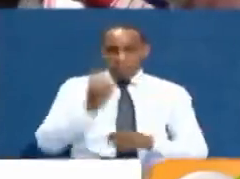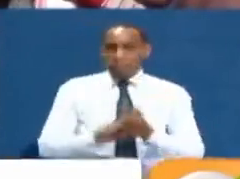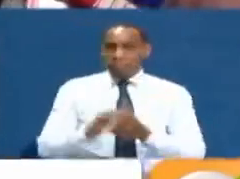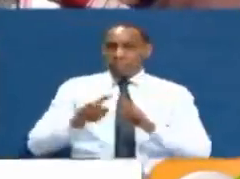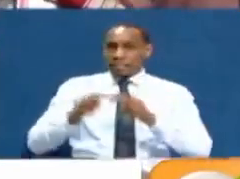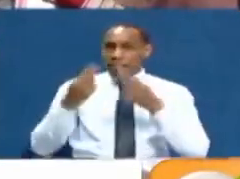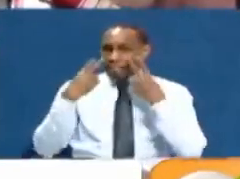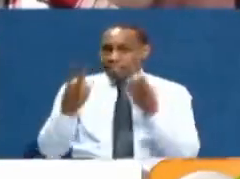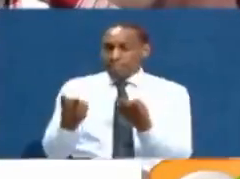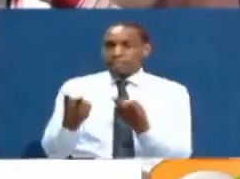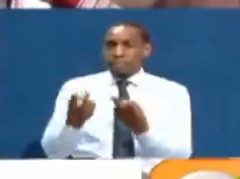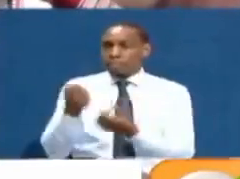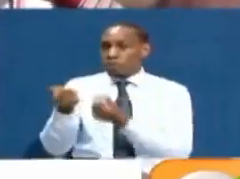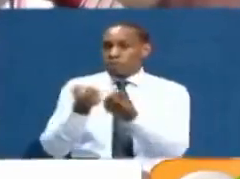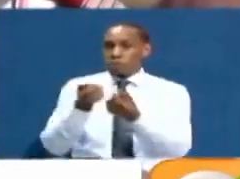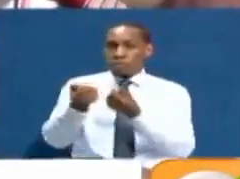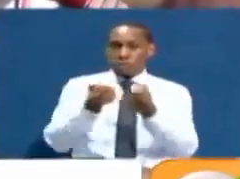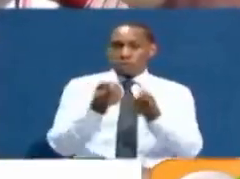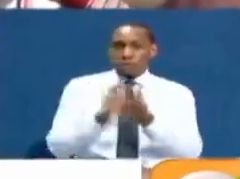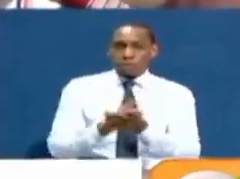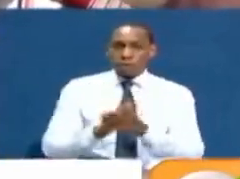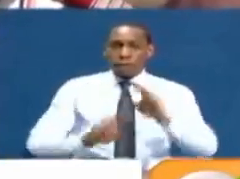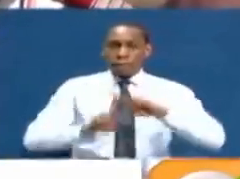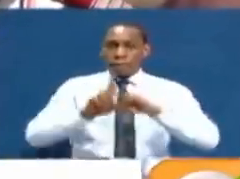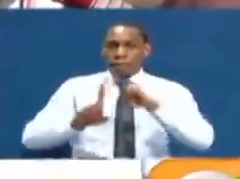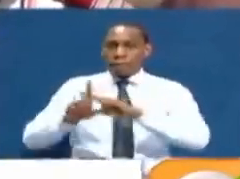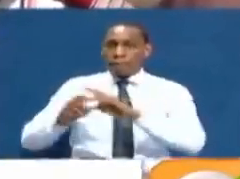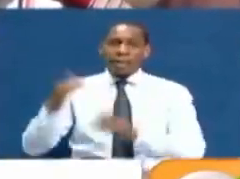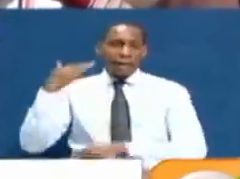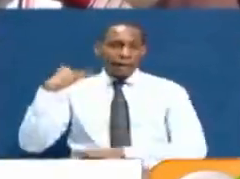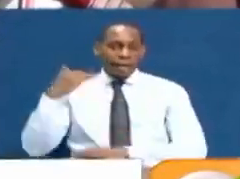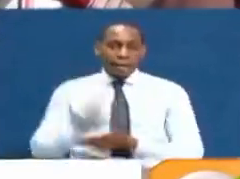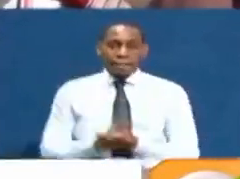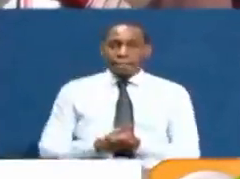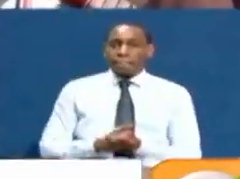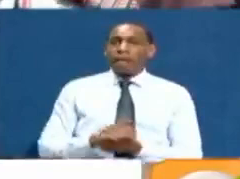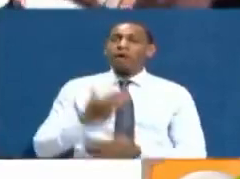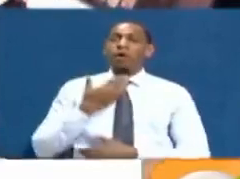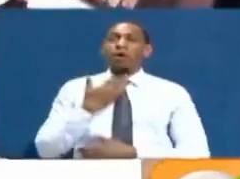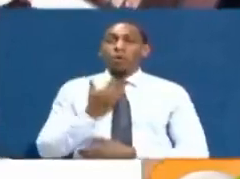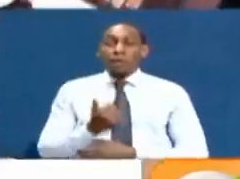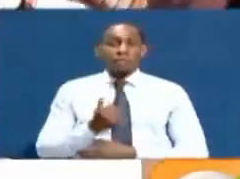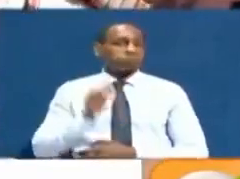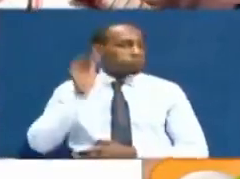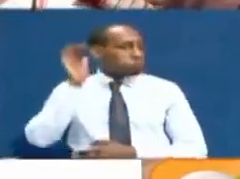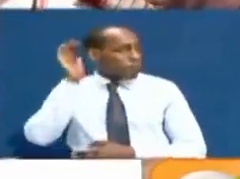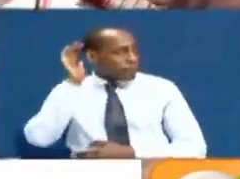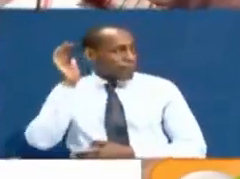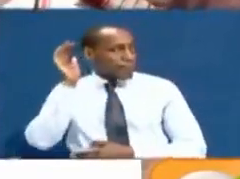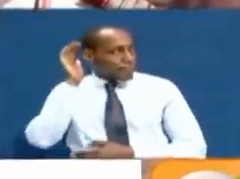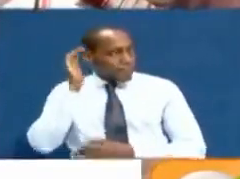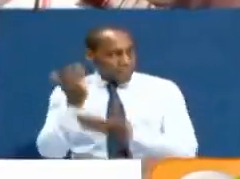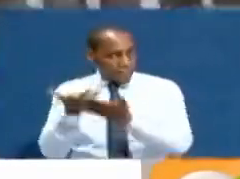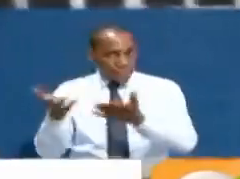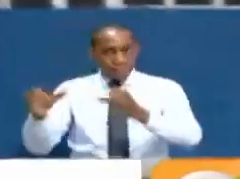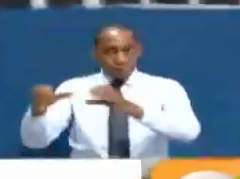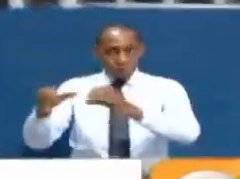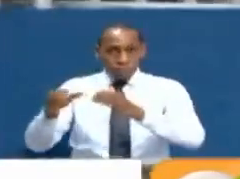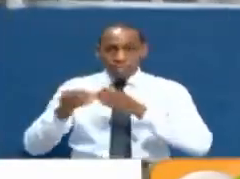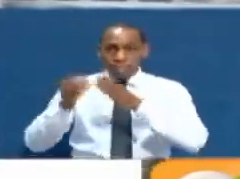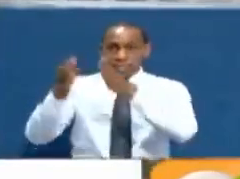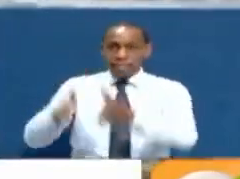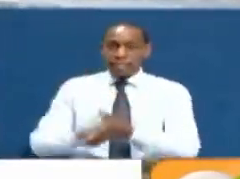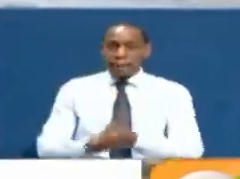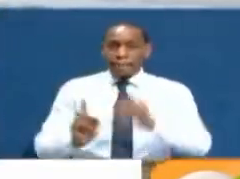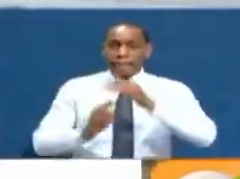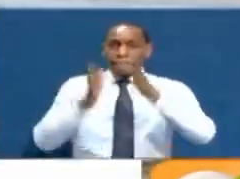seeing bits and pieces of emerging aspects of crime. So I wanted to listen to these community leaders.